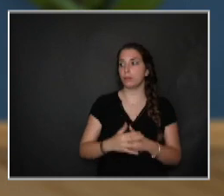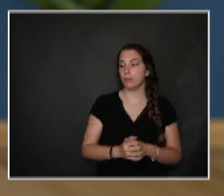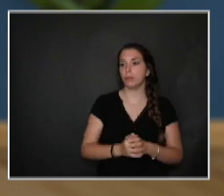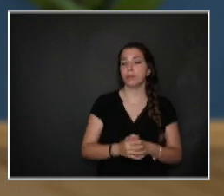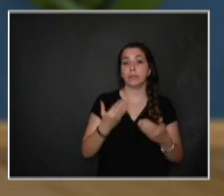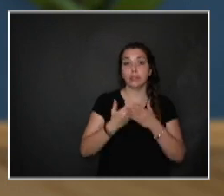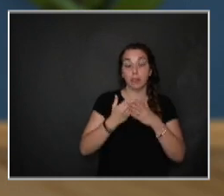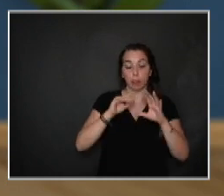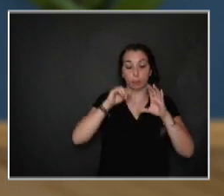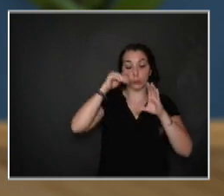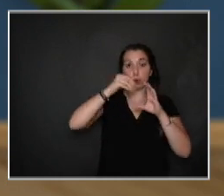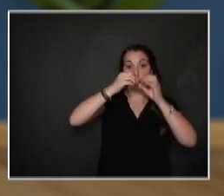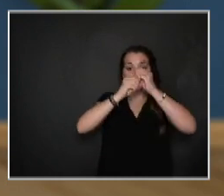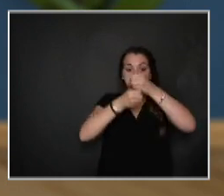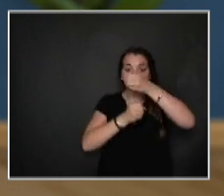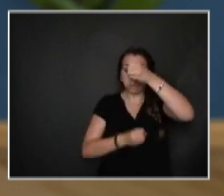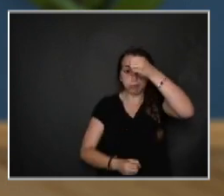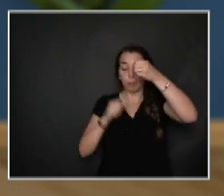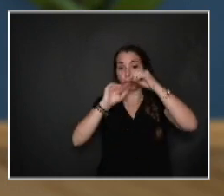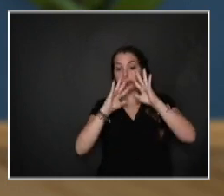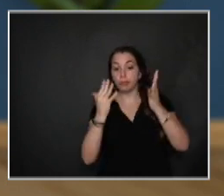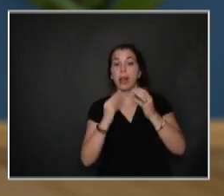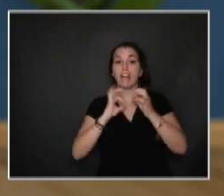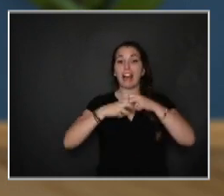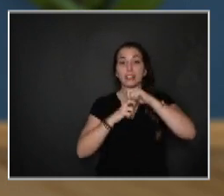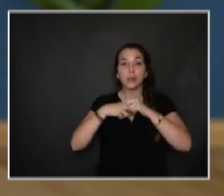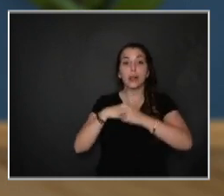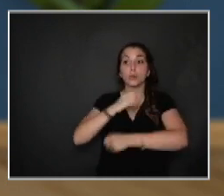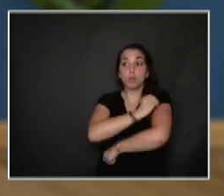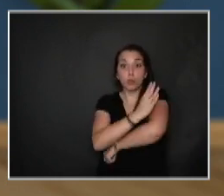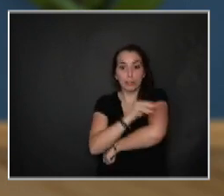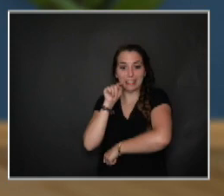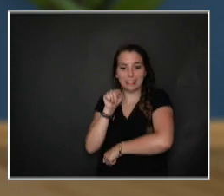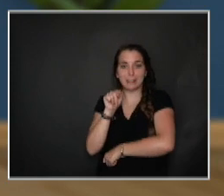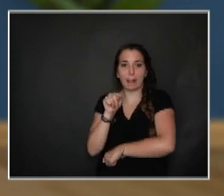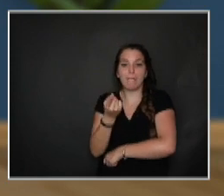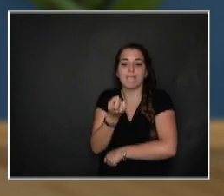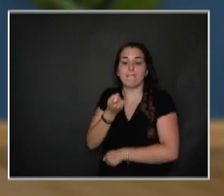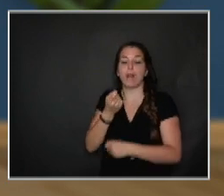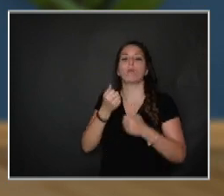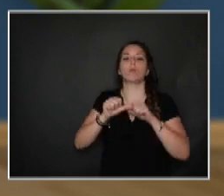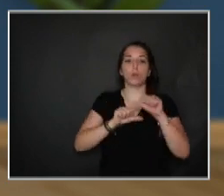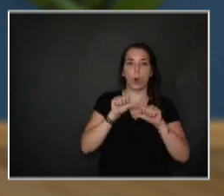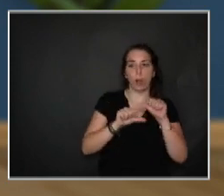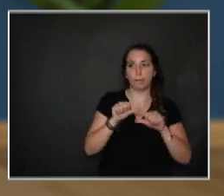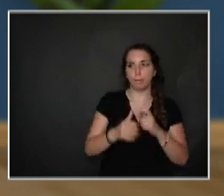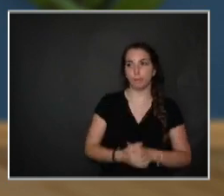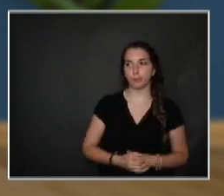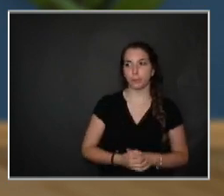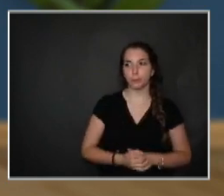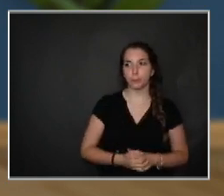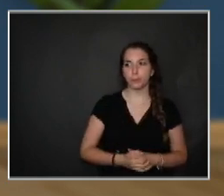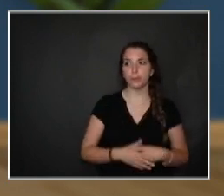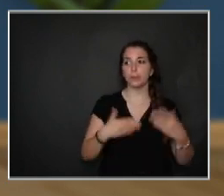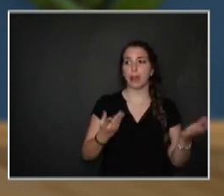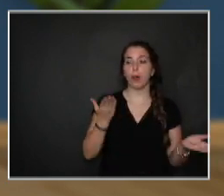qui entoure la colonne vertébrale, notamment les muscles, les articulations, qui vont être la source de la douleur. Alors, Rafa,